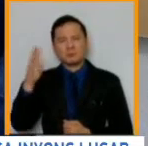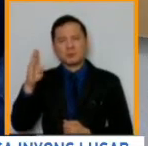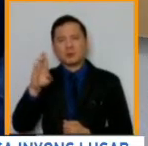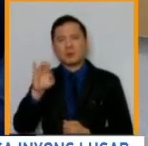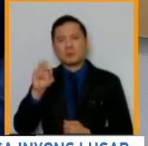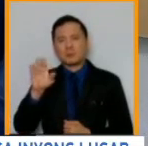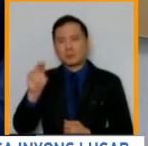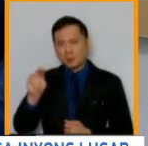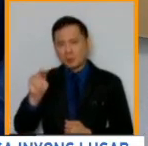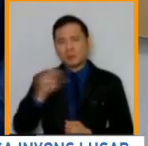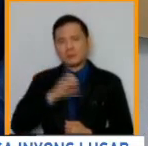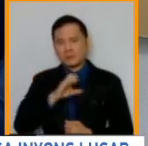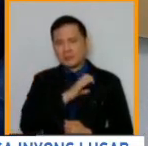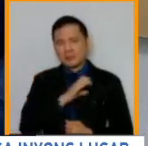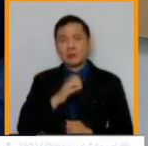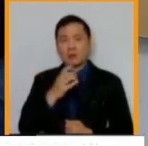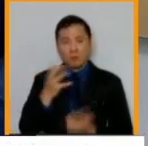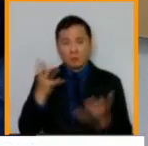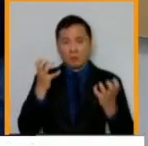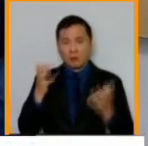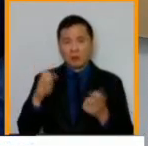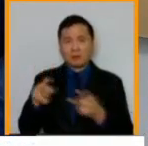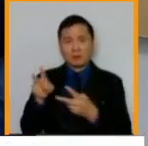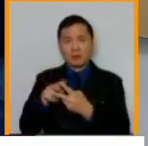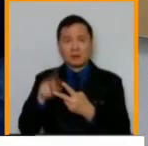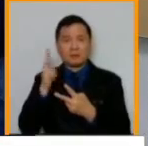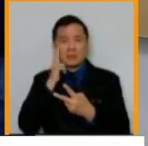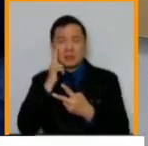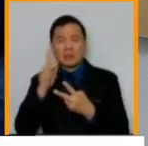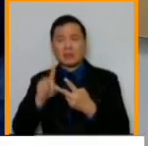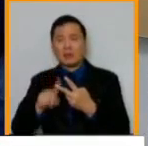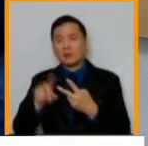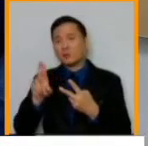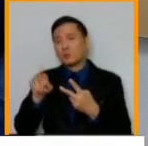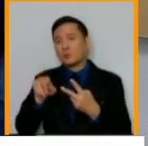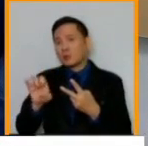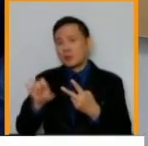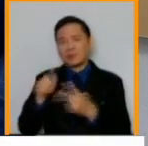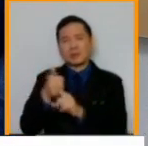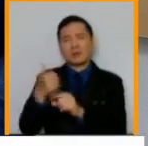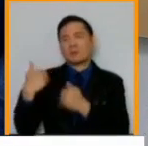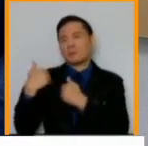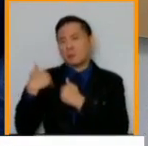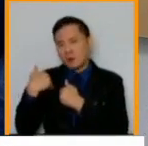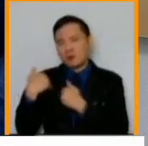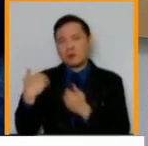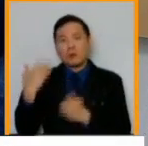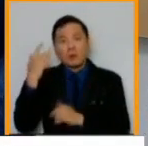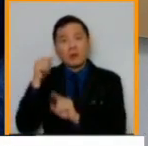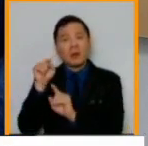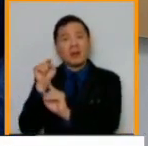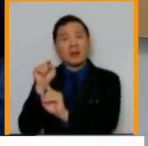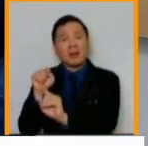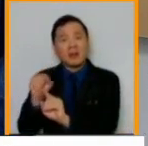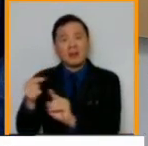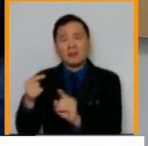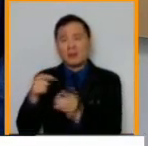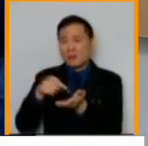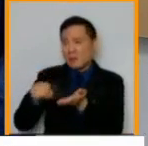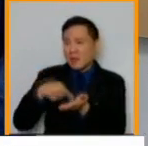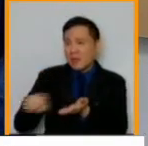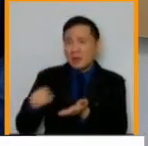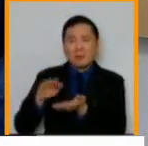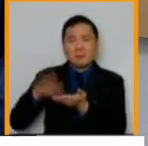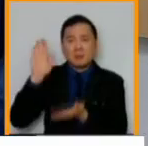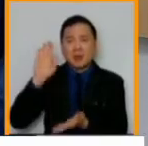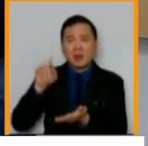sa maanomalya o manong pagbili ng gobyerno ng medical supply sa kumpanyang Pharmaly nung kasagsagan ng COVID-19 pandemic. Dumepensa naman si Duque